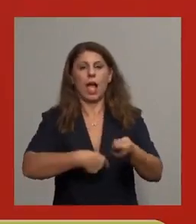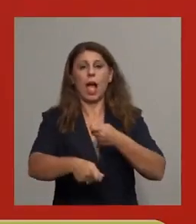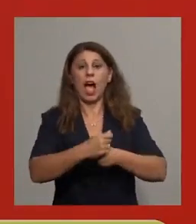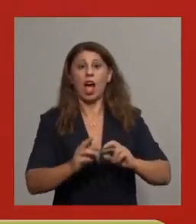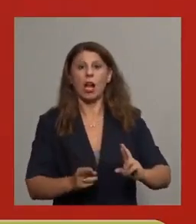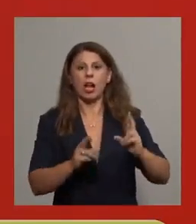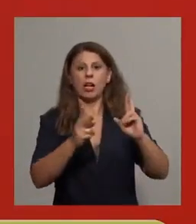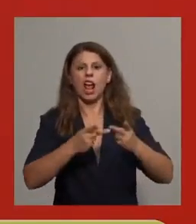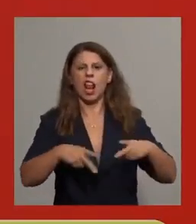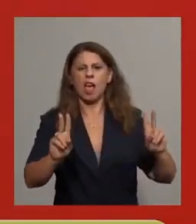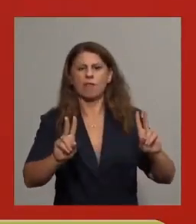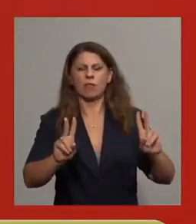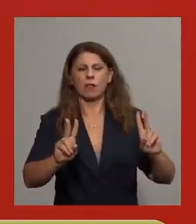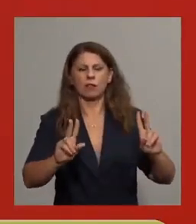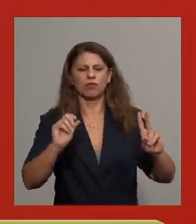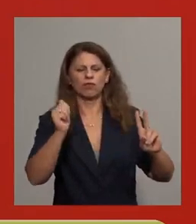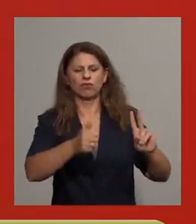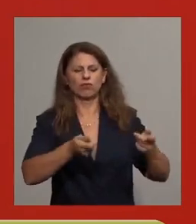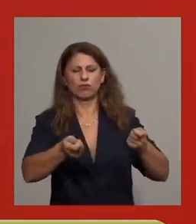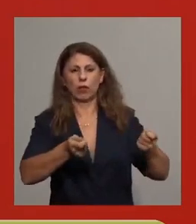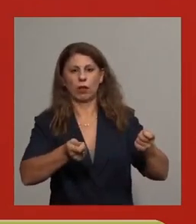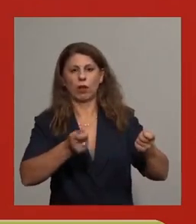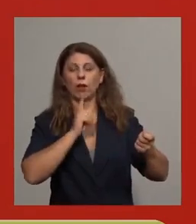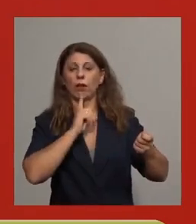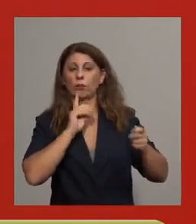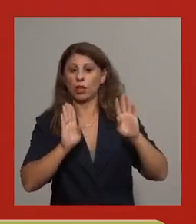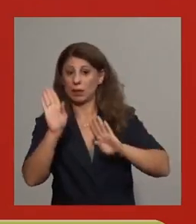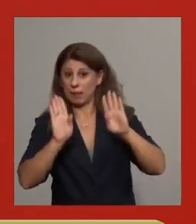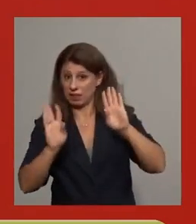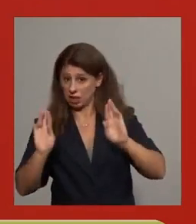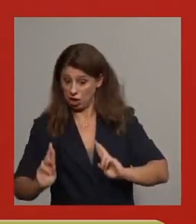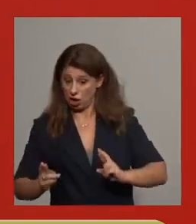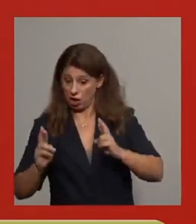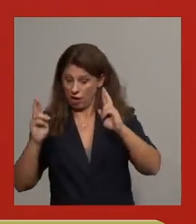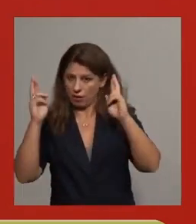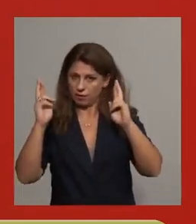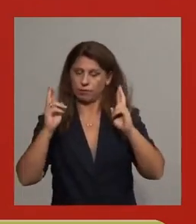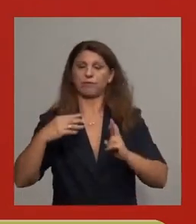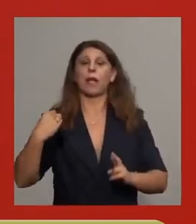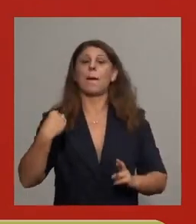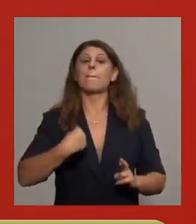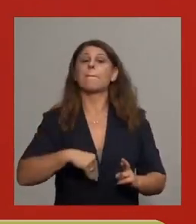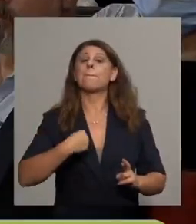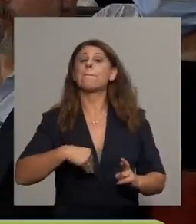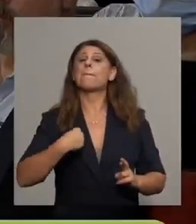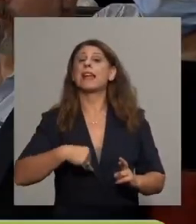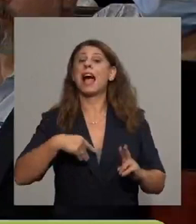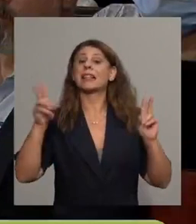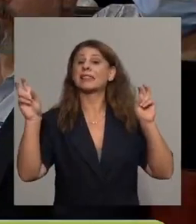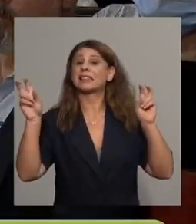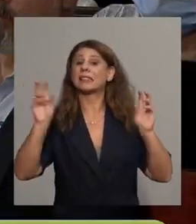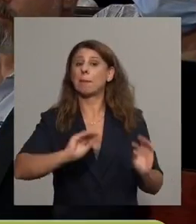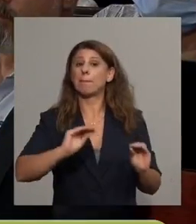ενέργειας με όλες τις μορφές της, όπως το χρηματιστήριο ενέργειας, της πράσινης μετάβασης με